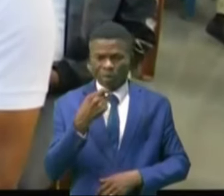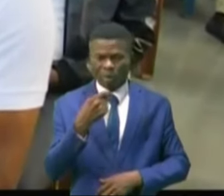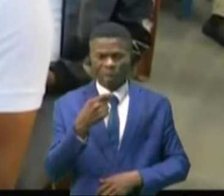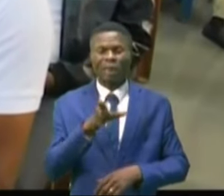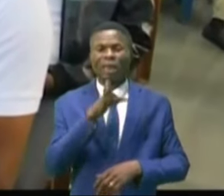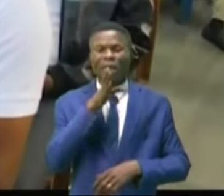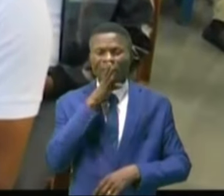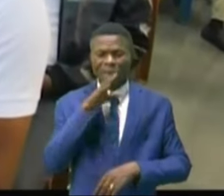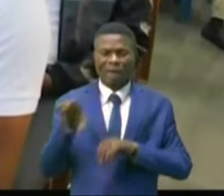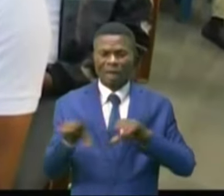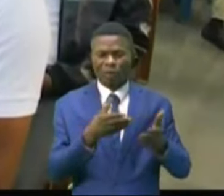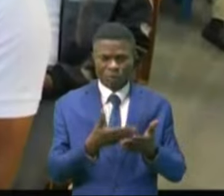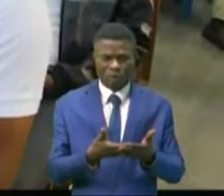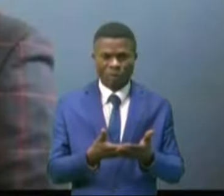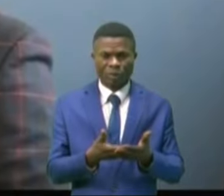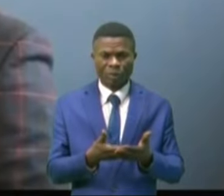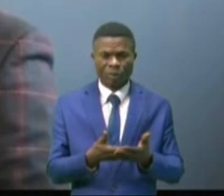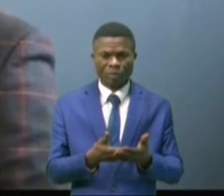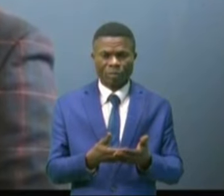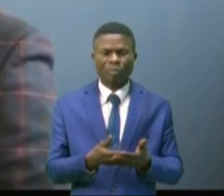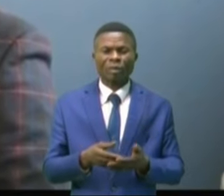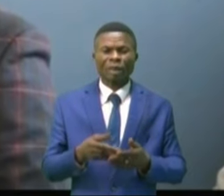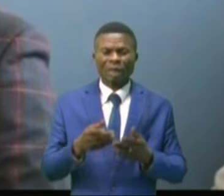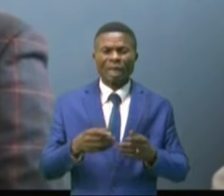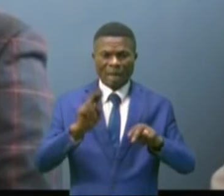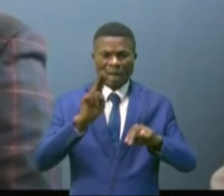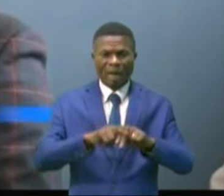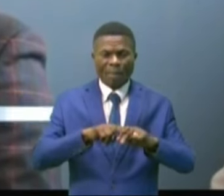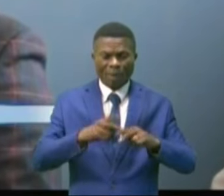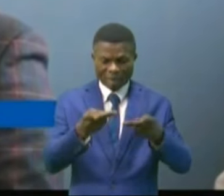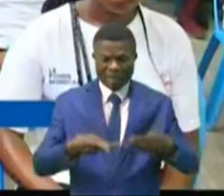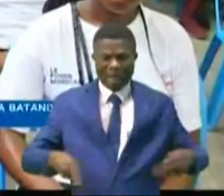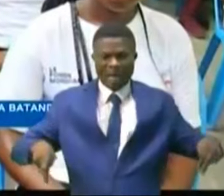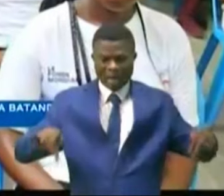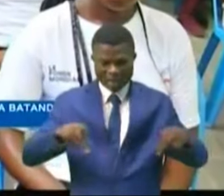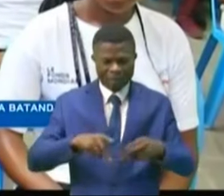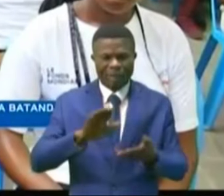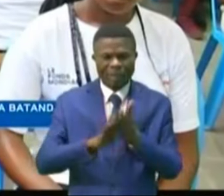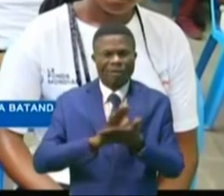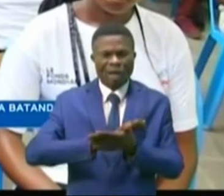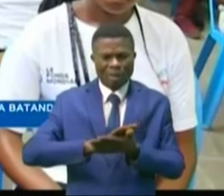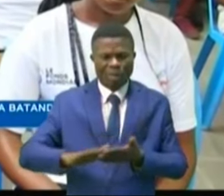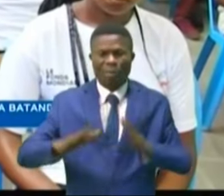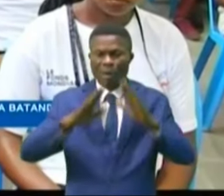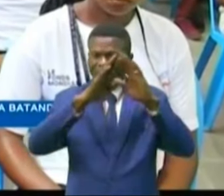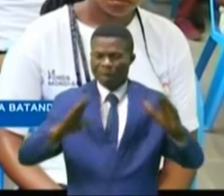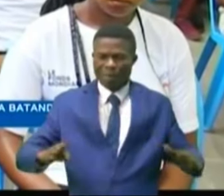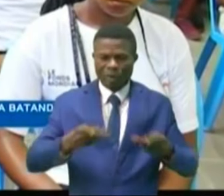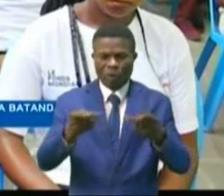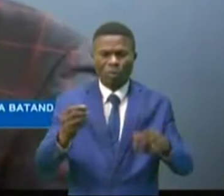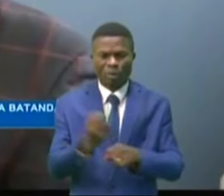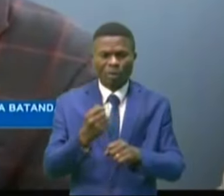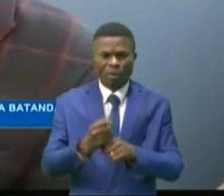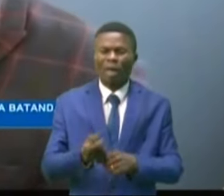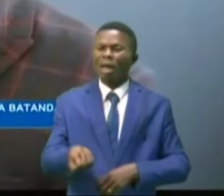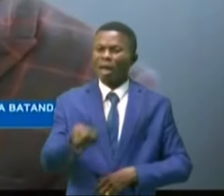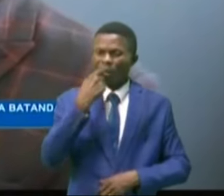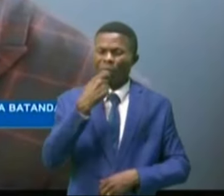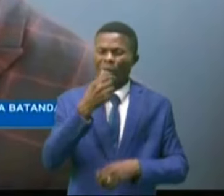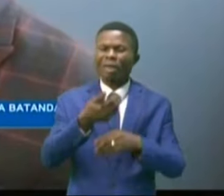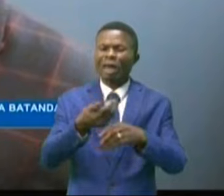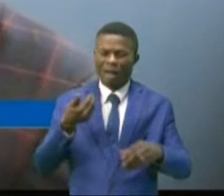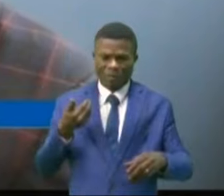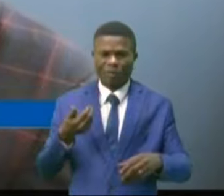durée d'action, l'assainissement péri- et intra-domiciliaire, le traitement préventif